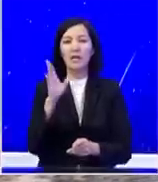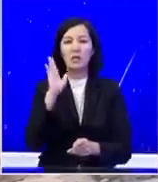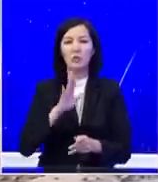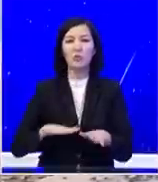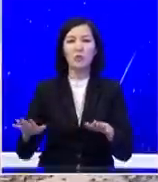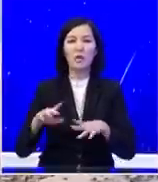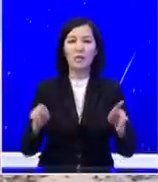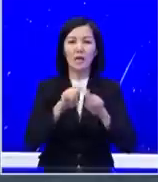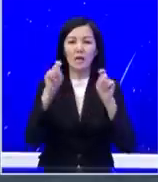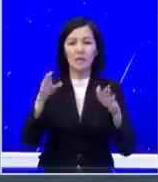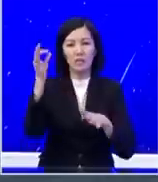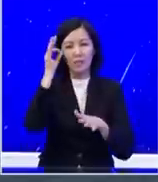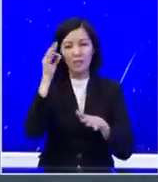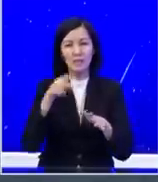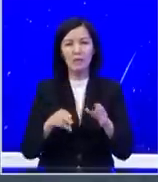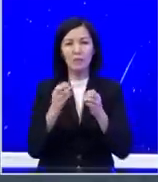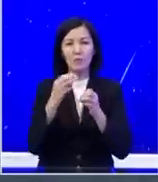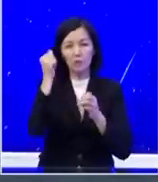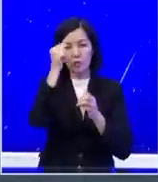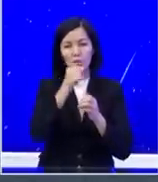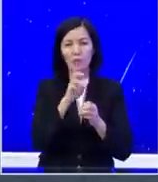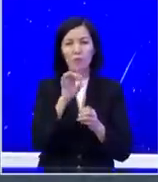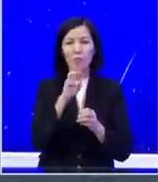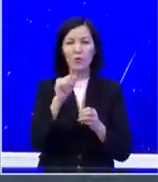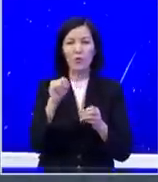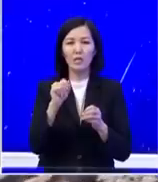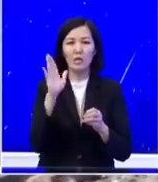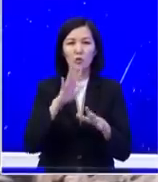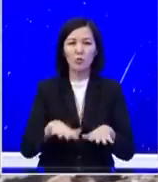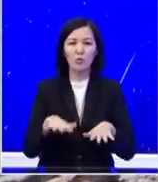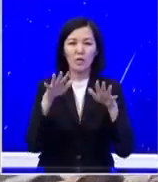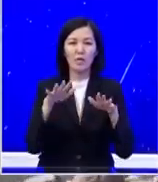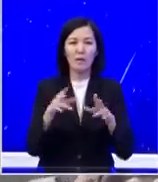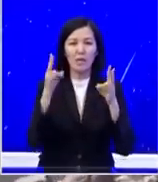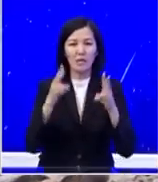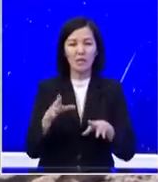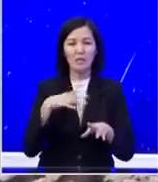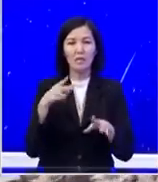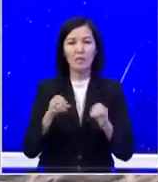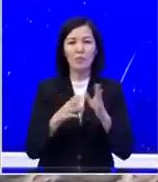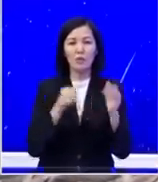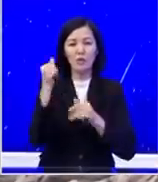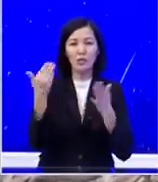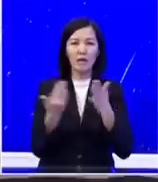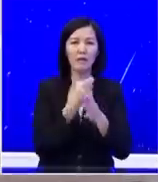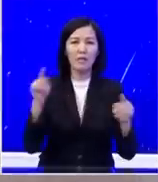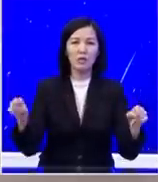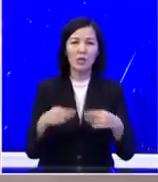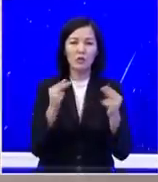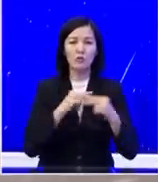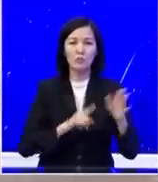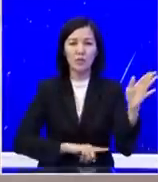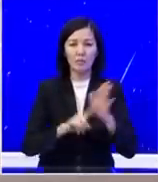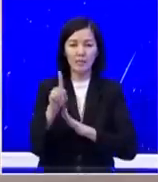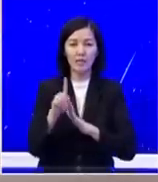іске қосылады. Естеріңізге сала кетейік, 2010 жылы бөгет жарылып бір ауылды шайып өткен. 2016 жылы нысанға қайта жаңғырту жұмыстары